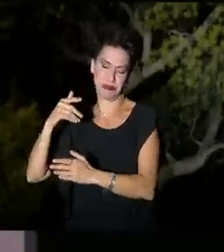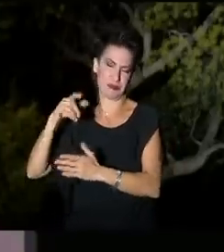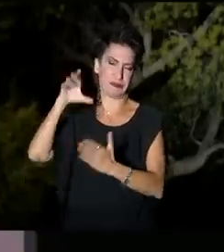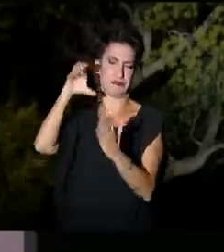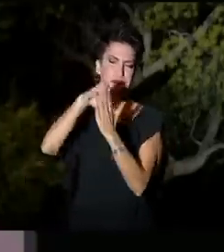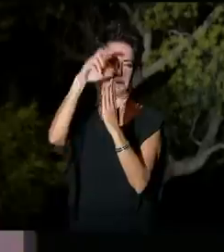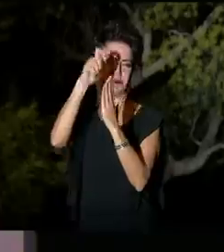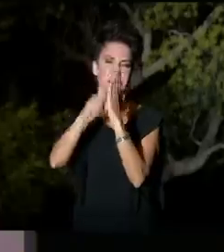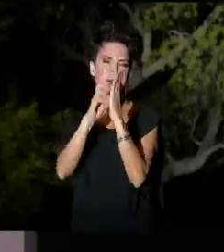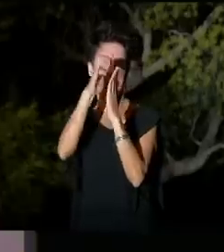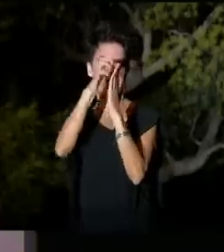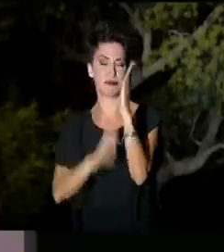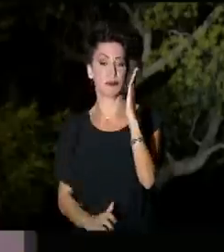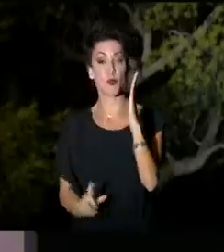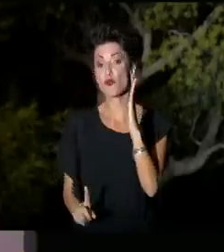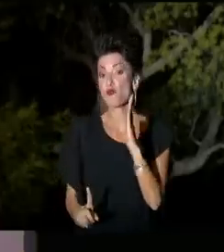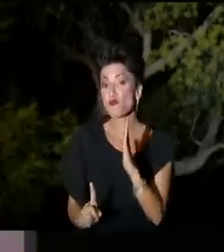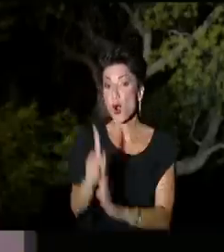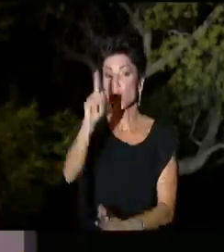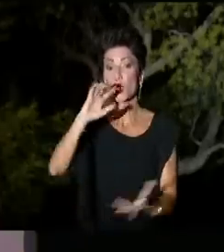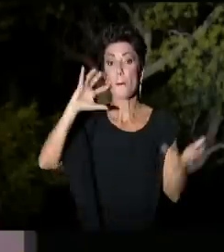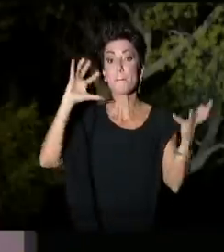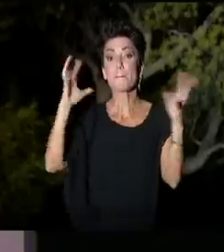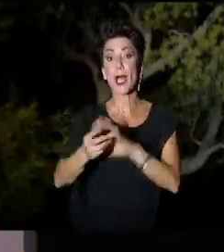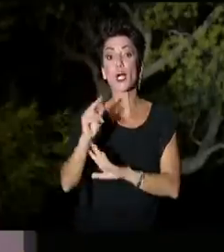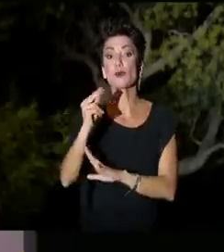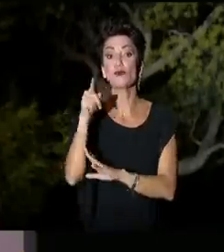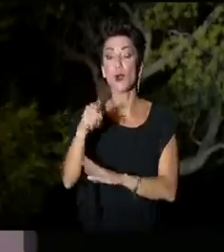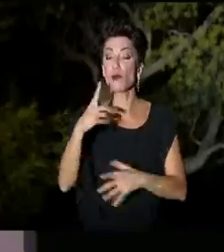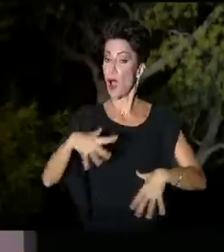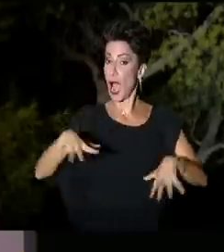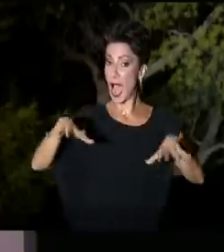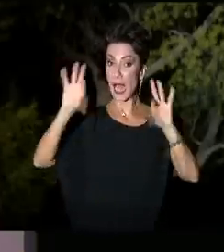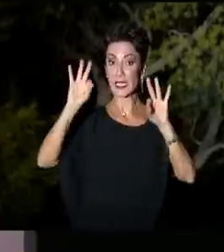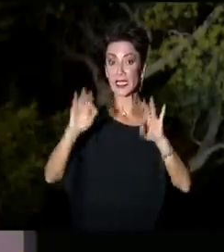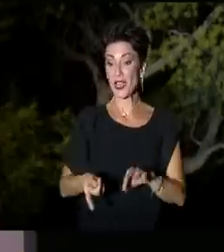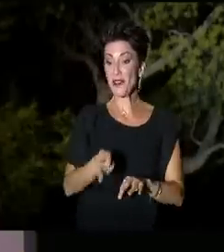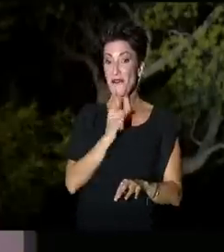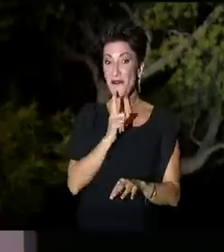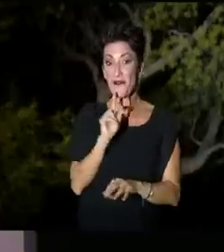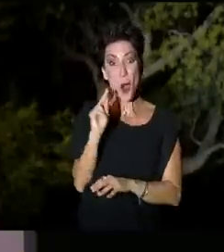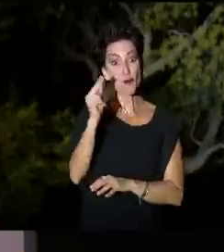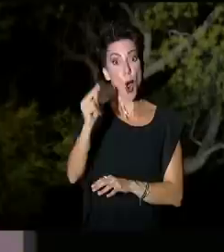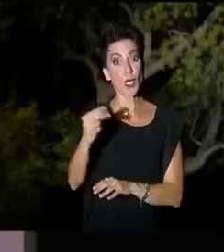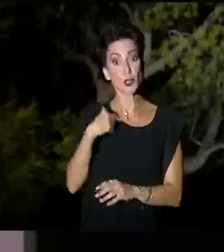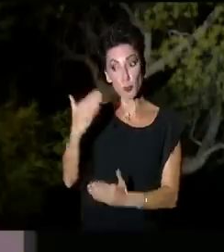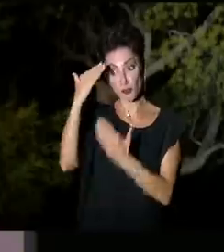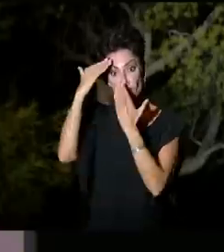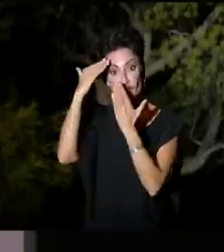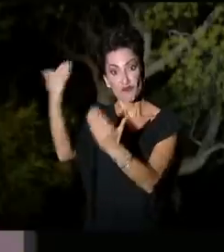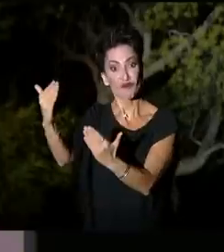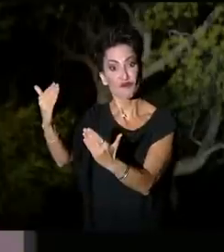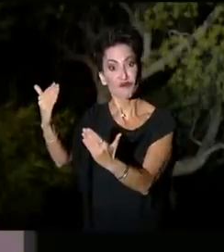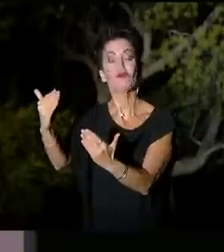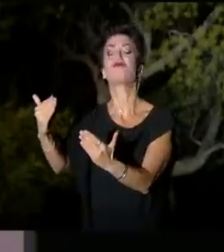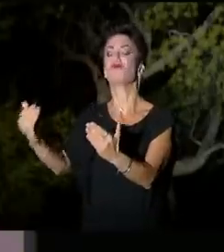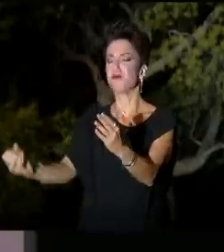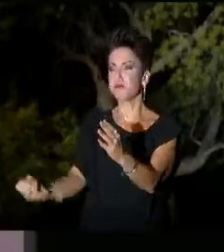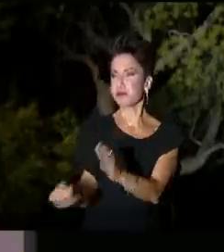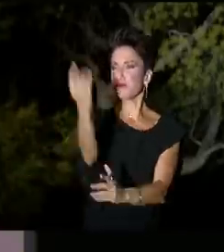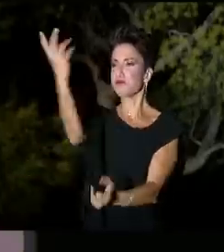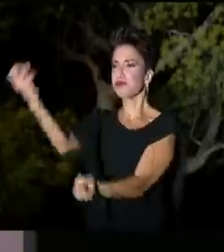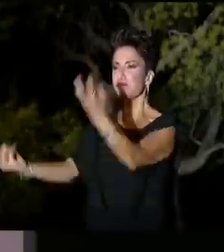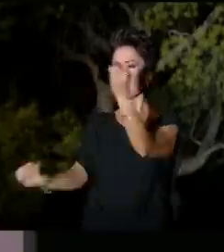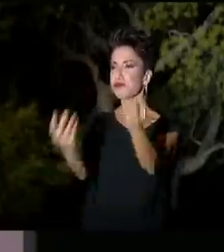πρώτος παγκόσμιος πολιτισμός άρχισε. Μέσω αυτού του πολιτισμού και προς δόξαν του φωταγωγείται η Ακρόπολη, η